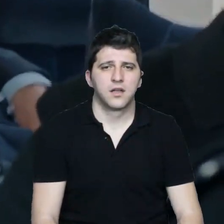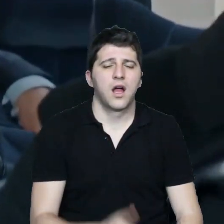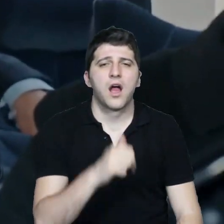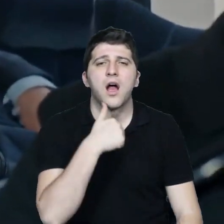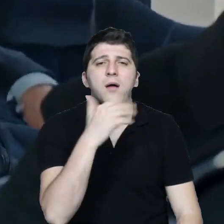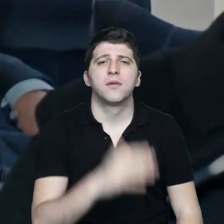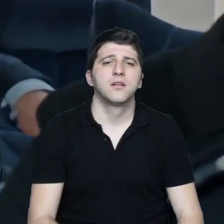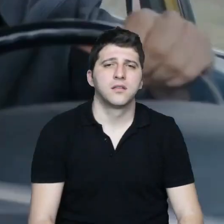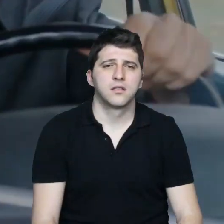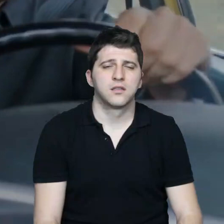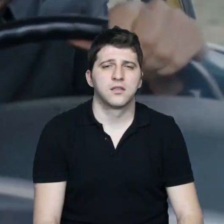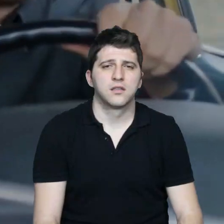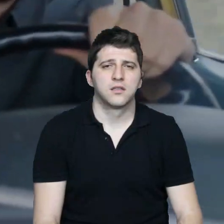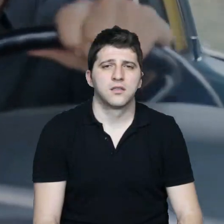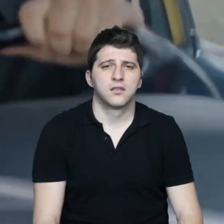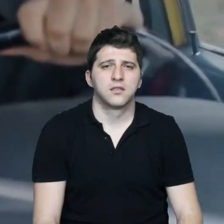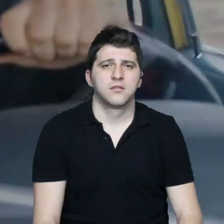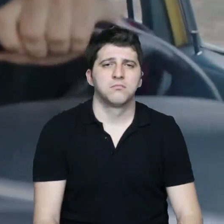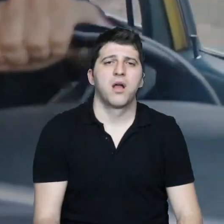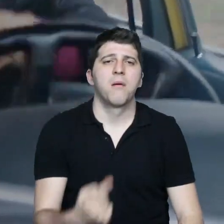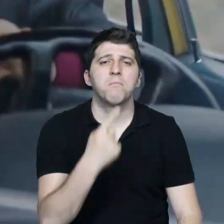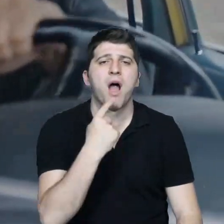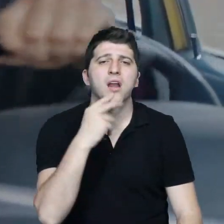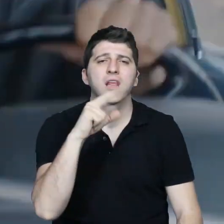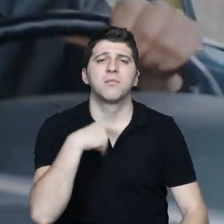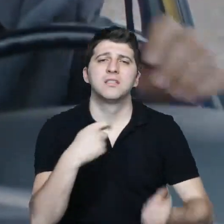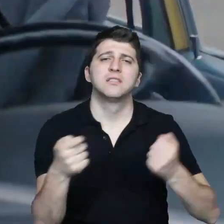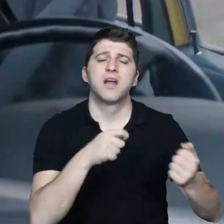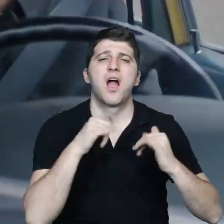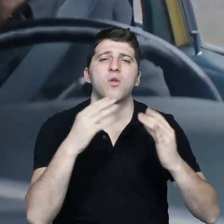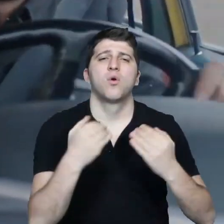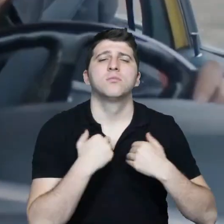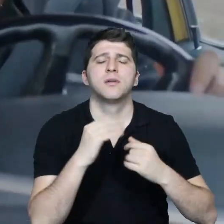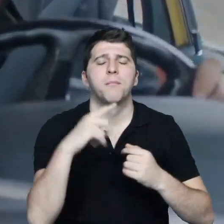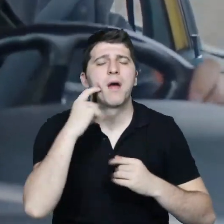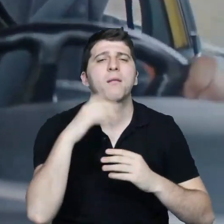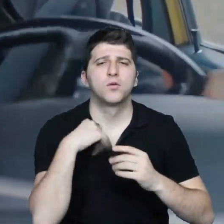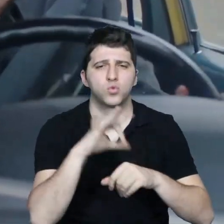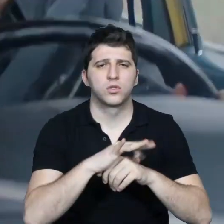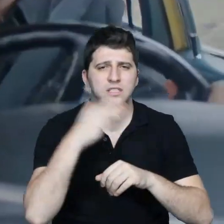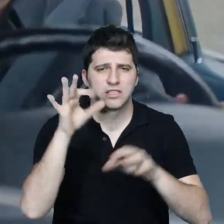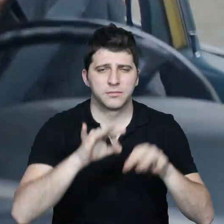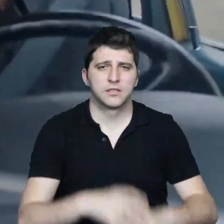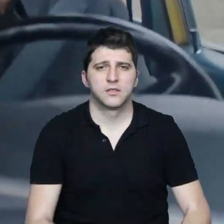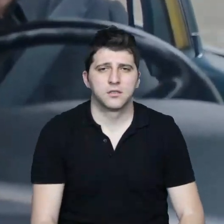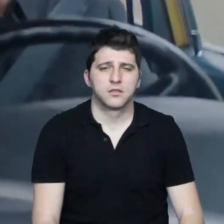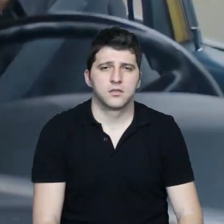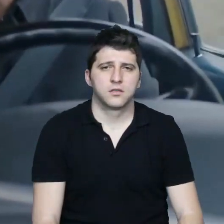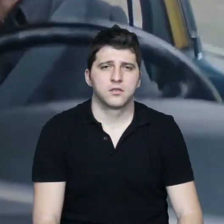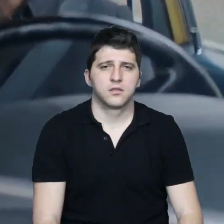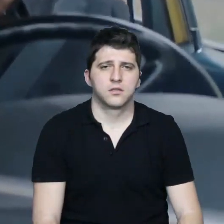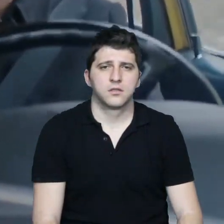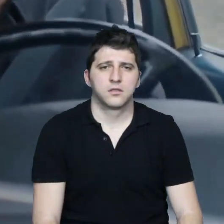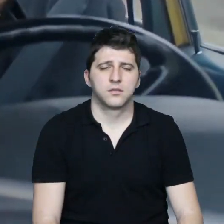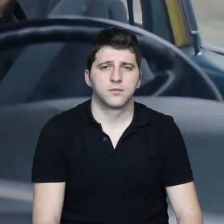Abi, makarna süzgecine çevirdiler beni. Tamam İsmail, merak etme. Ben seni doktora yetiştireceğim şimdi.